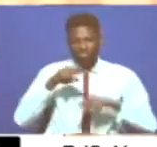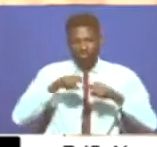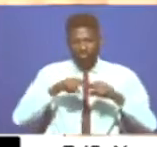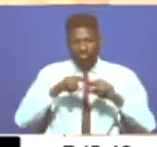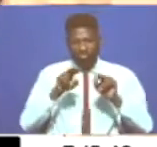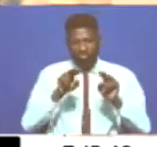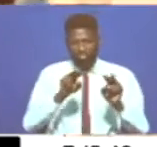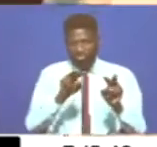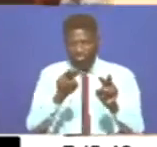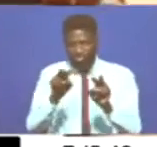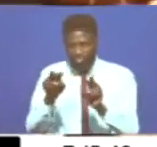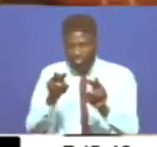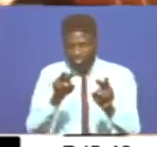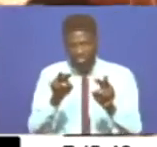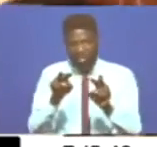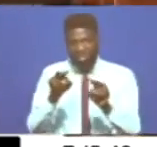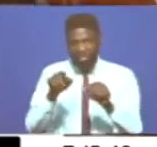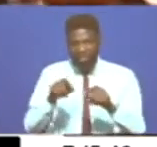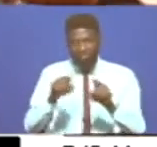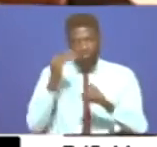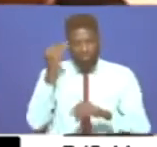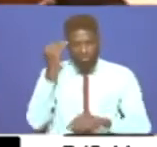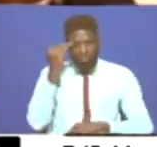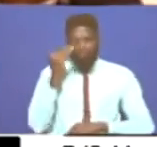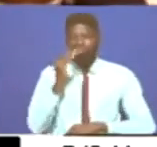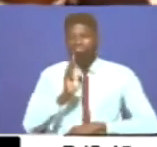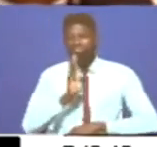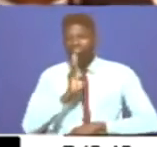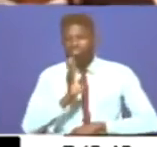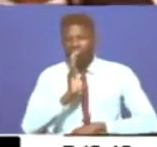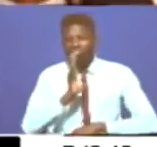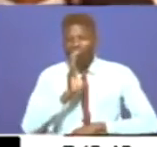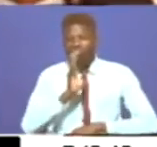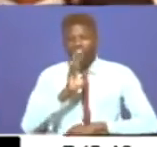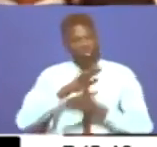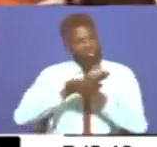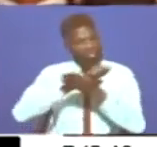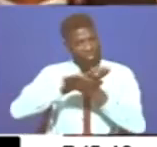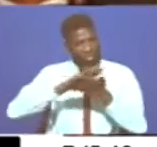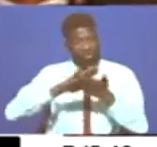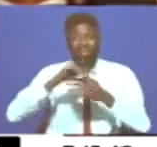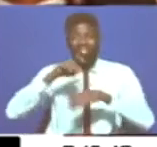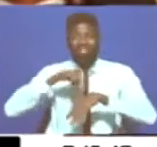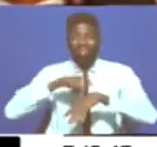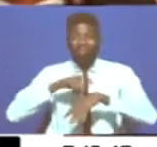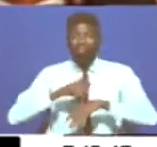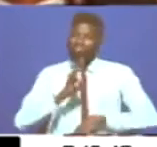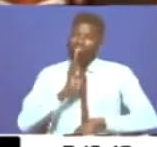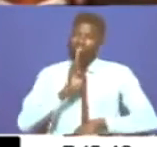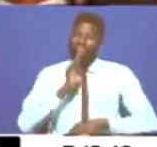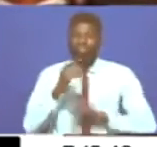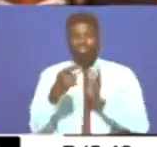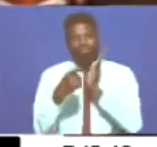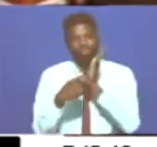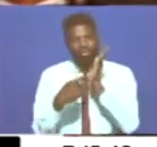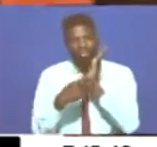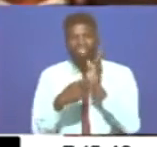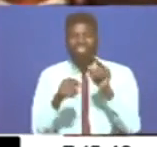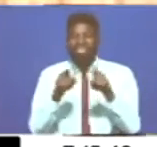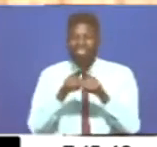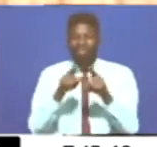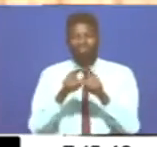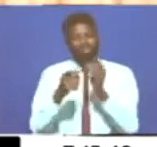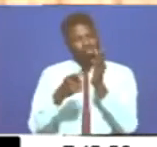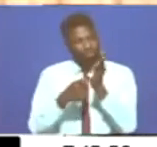na alikuwa anajua na kuongea vizuri sana, tena akiongea kwa Kiswahili anatumia ile Kiswahili